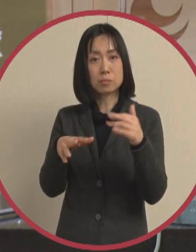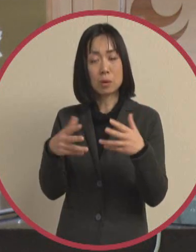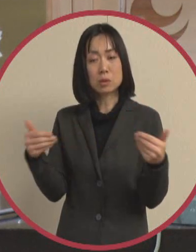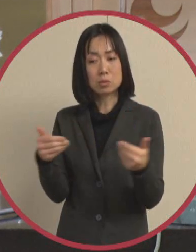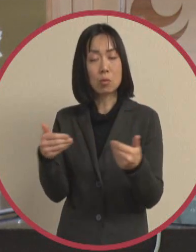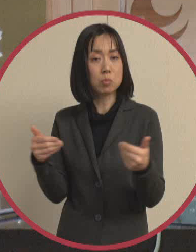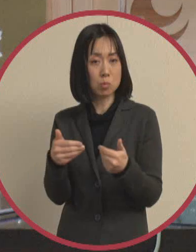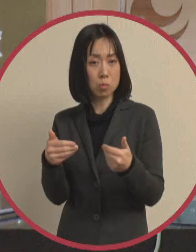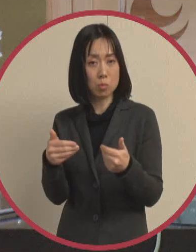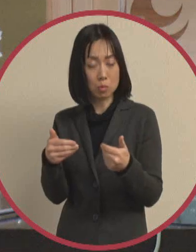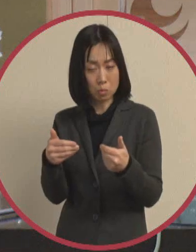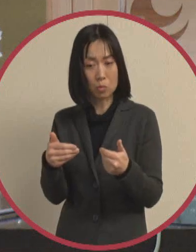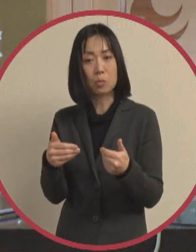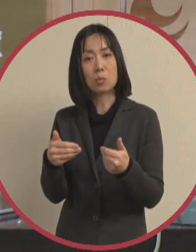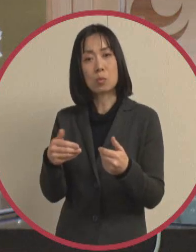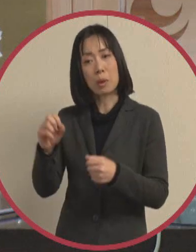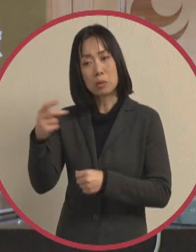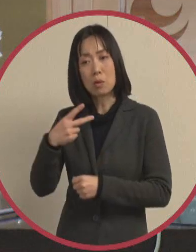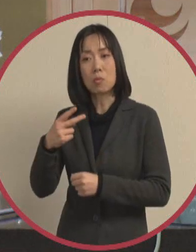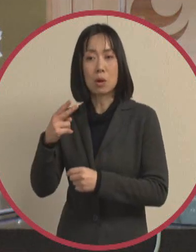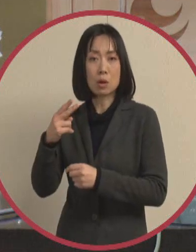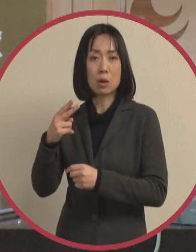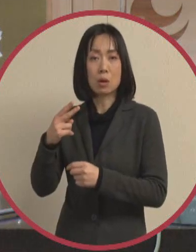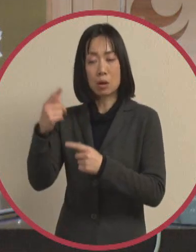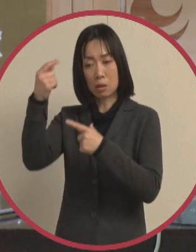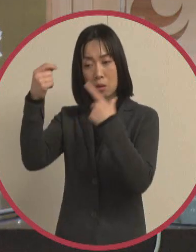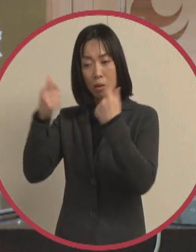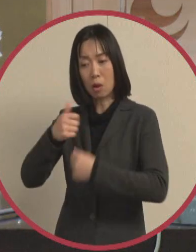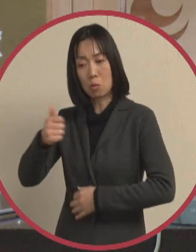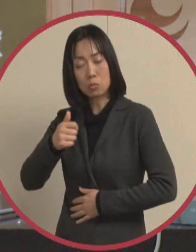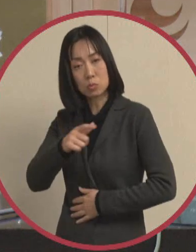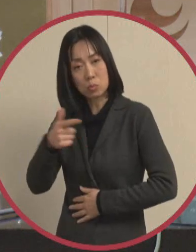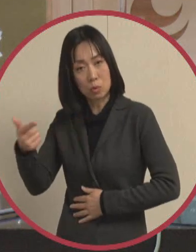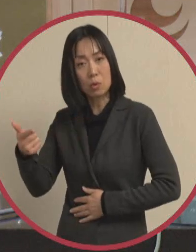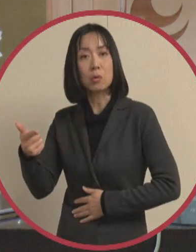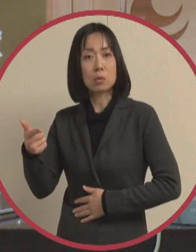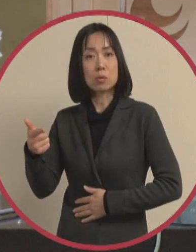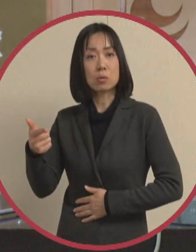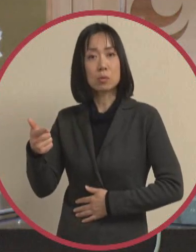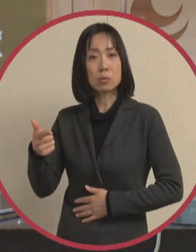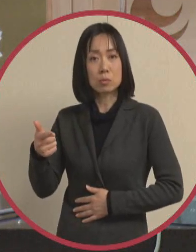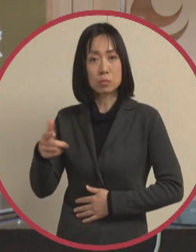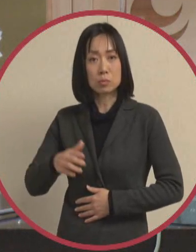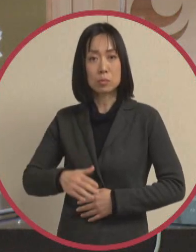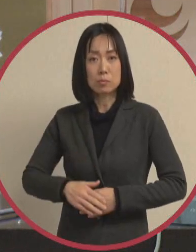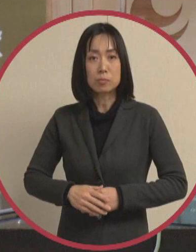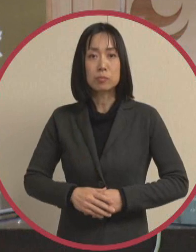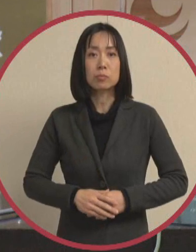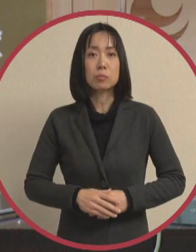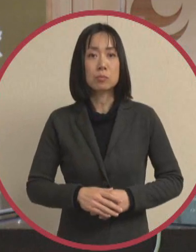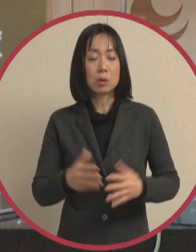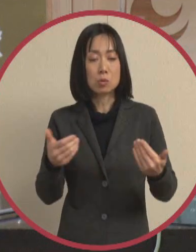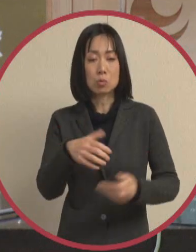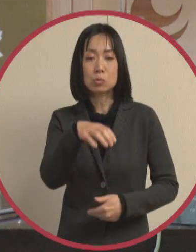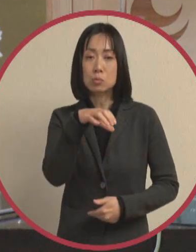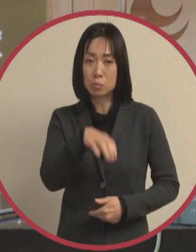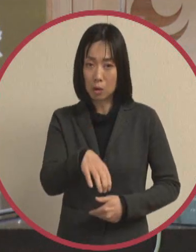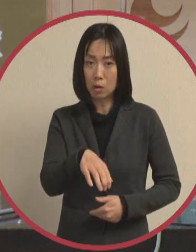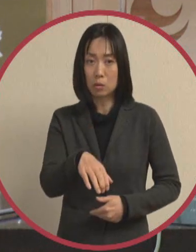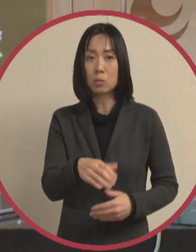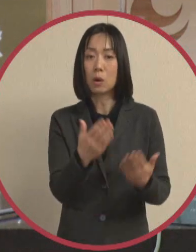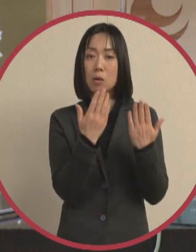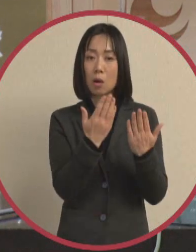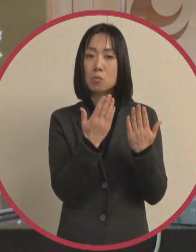していたりとか、あるいは学生さんだったりするんだと思うんですが、まあ、職場とか学校